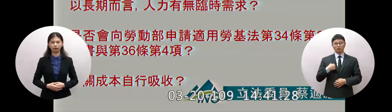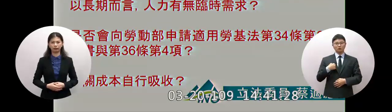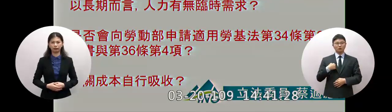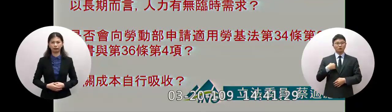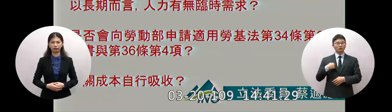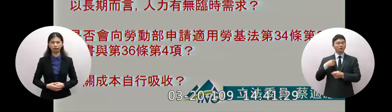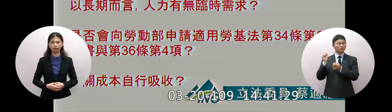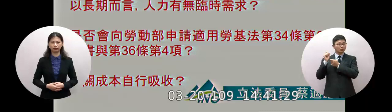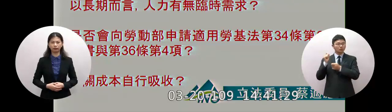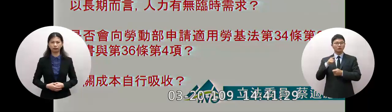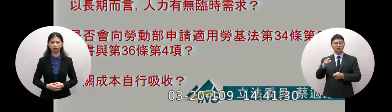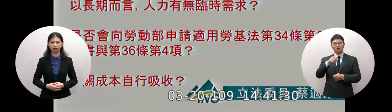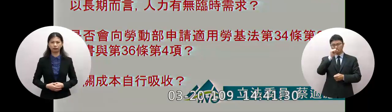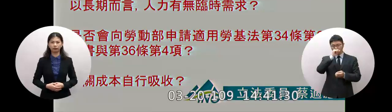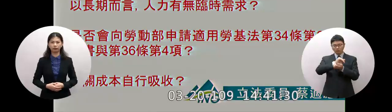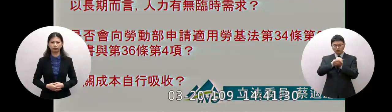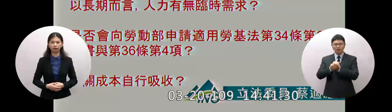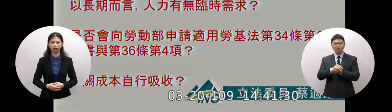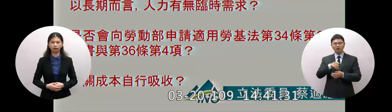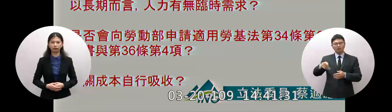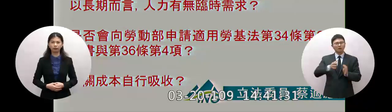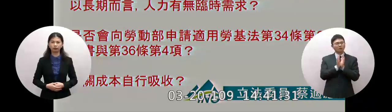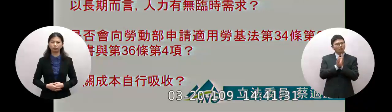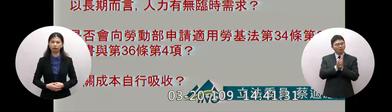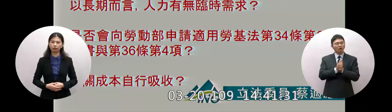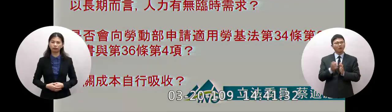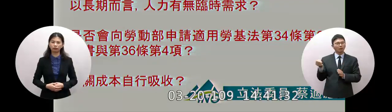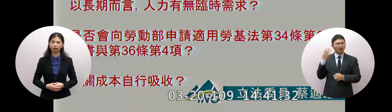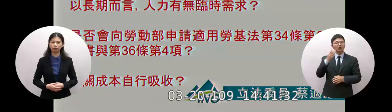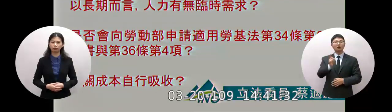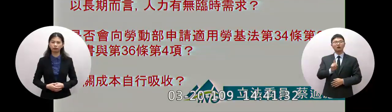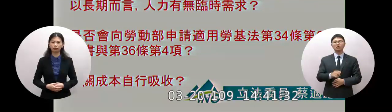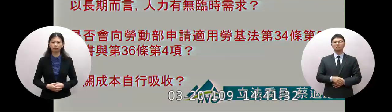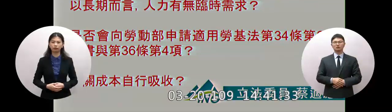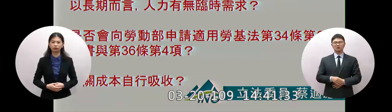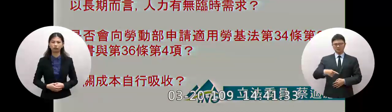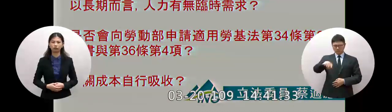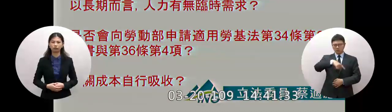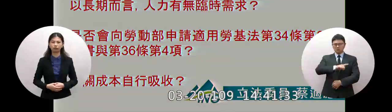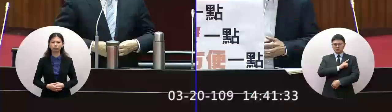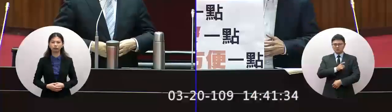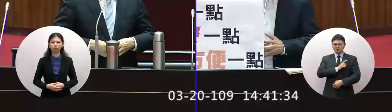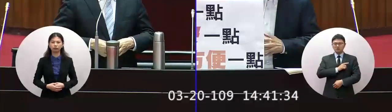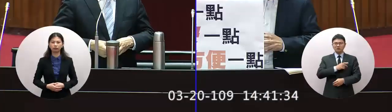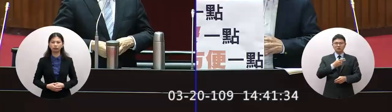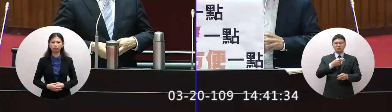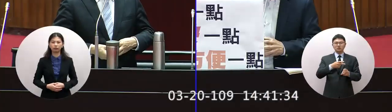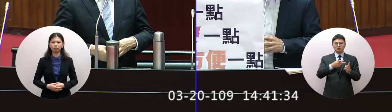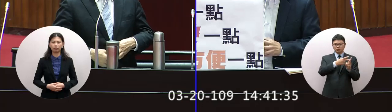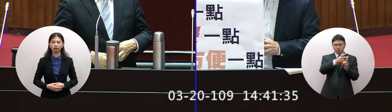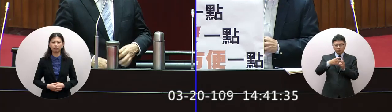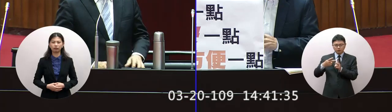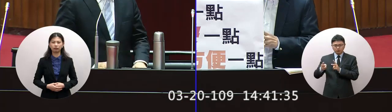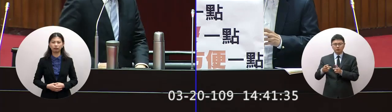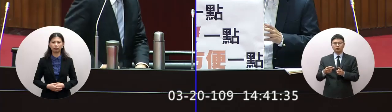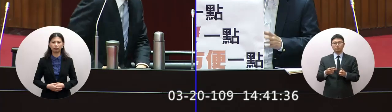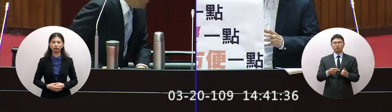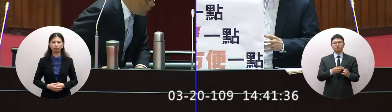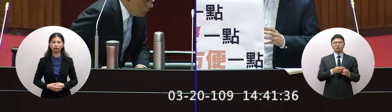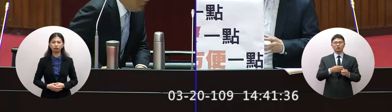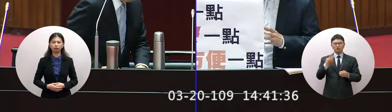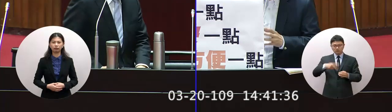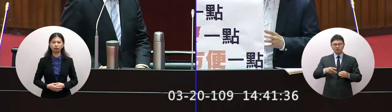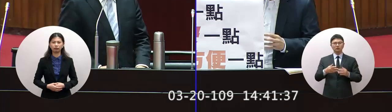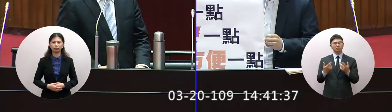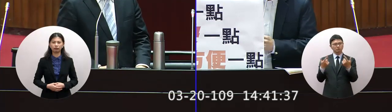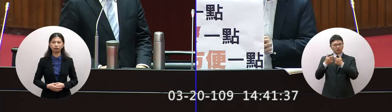会的一些好朋友在聊天，聊到其实他们也都非常的辛苦，就是说他们除了自己的邮务的本务之外，事实上现在很大的一个工作在做，配